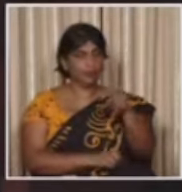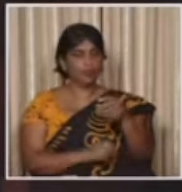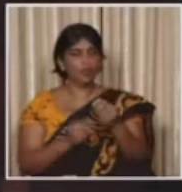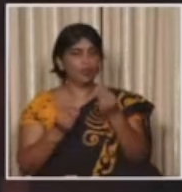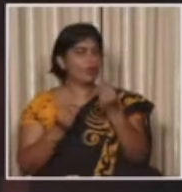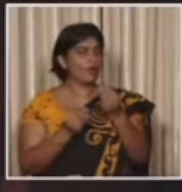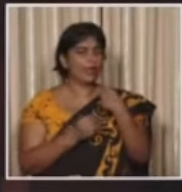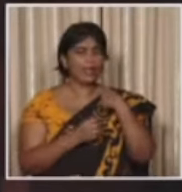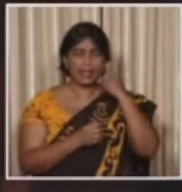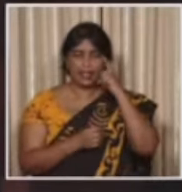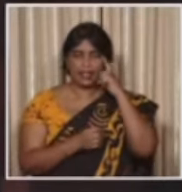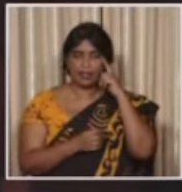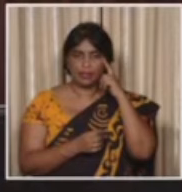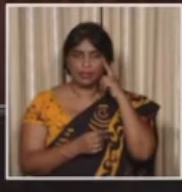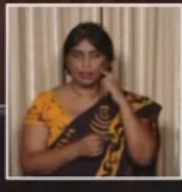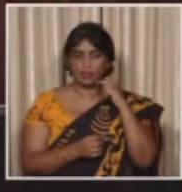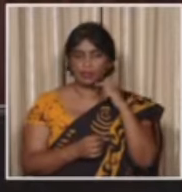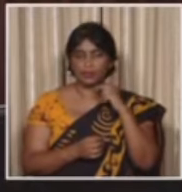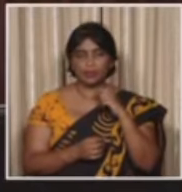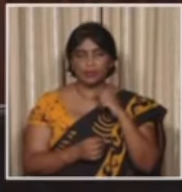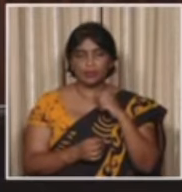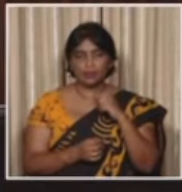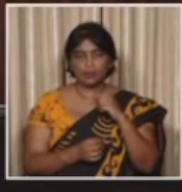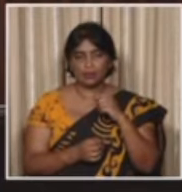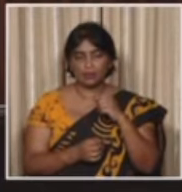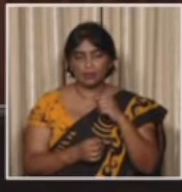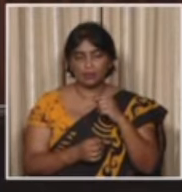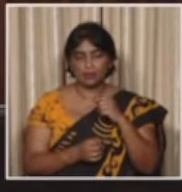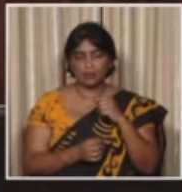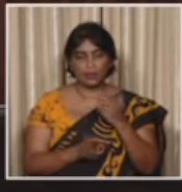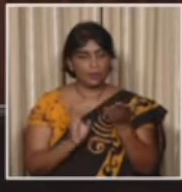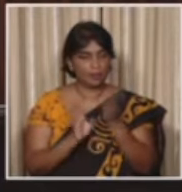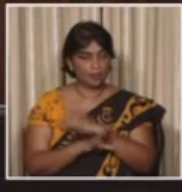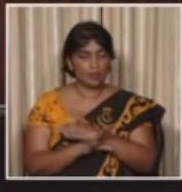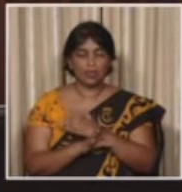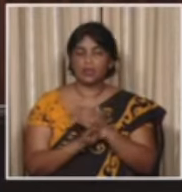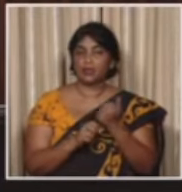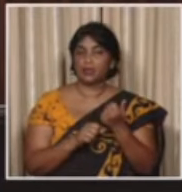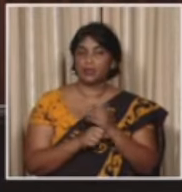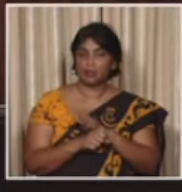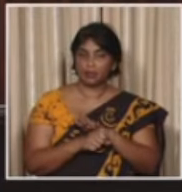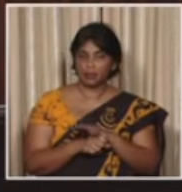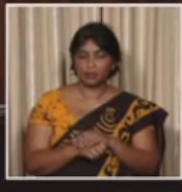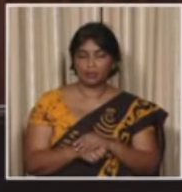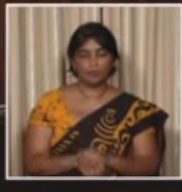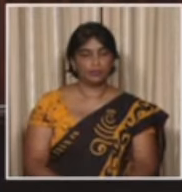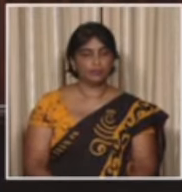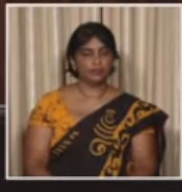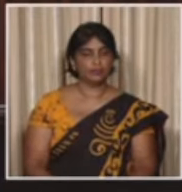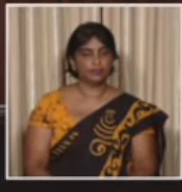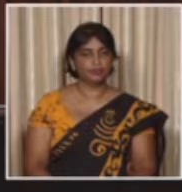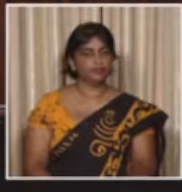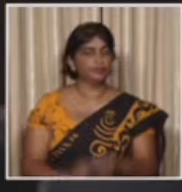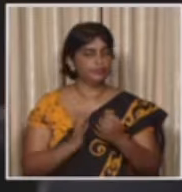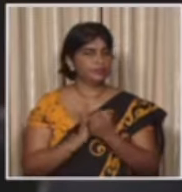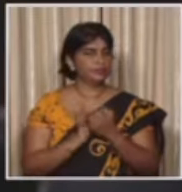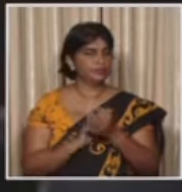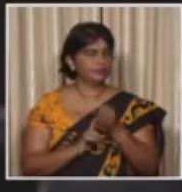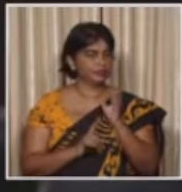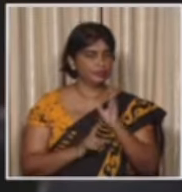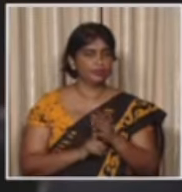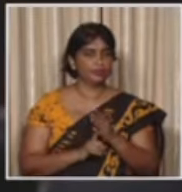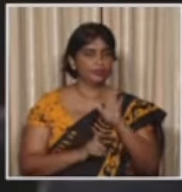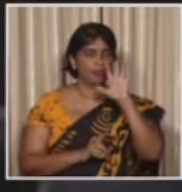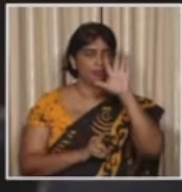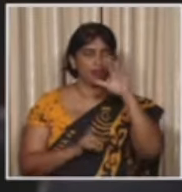පොඩ්ඩක්වත් හිතුවේ නෑ පහුගිය කාලේ කොවිඩ් කාලේ වුණත් බැංකු පද්ධතිය ලැබ කරු සභාපතිතුමනි, මේ